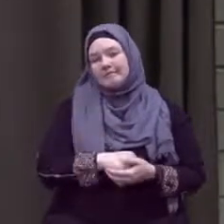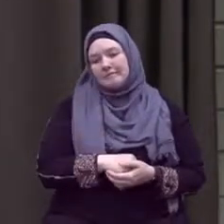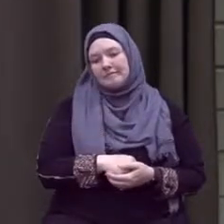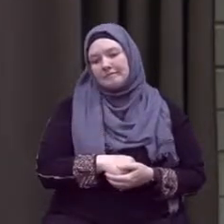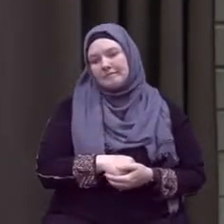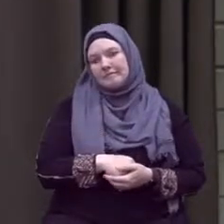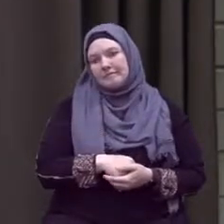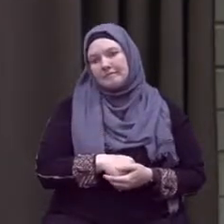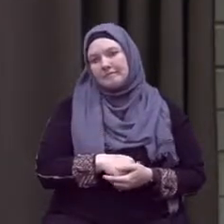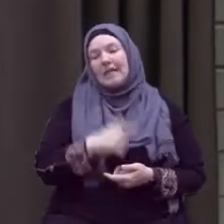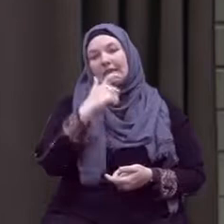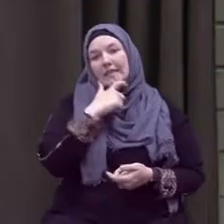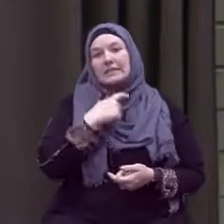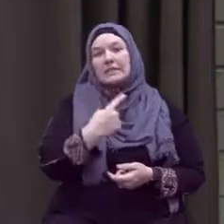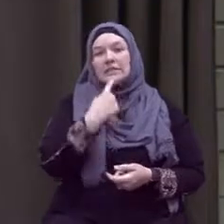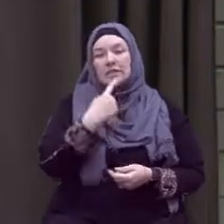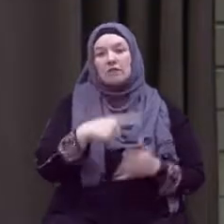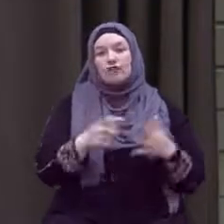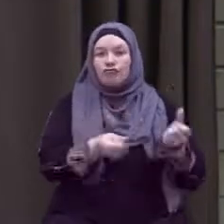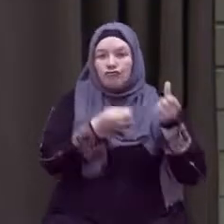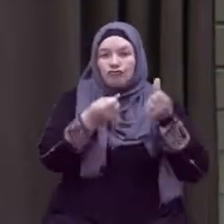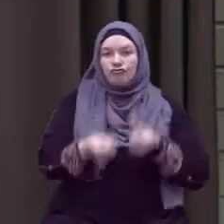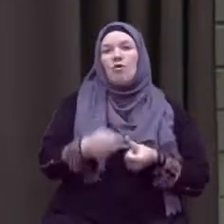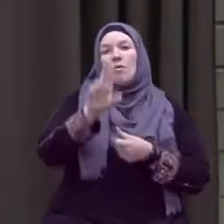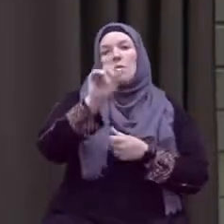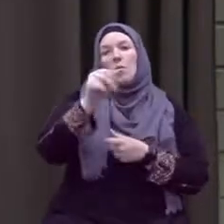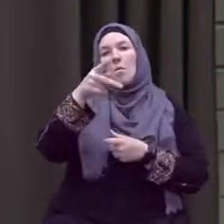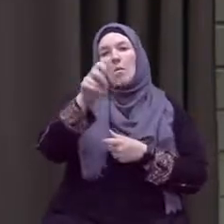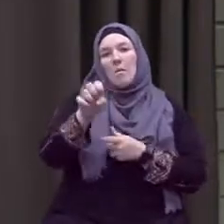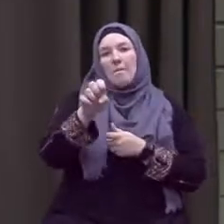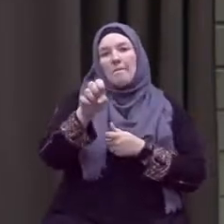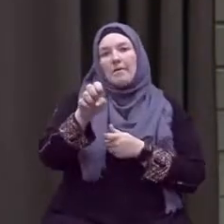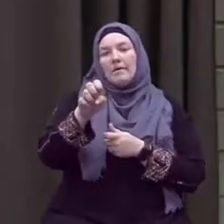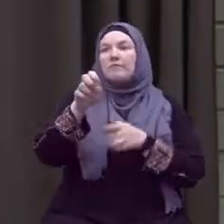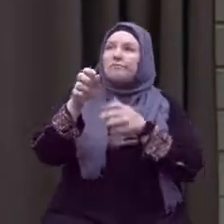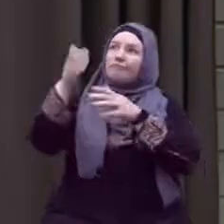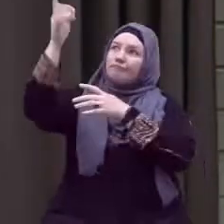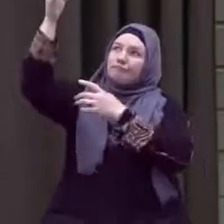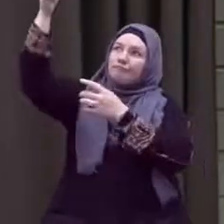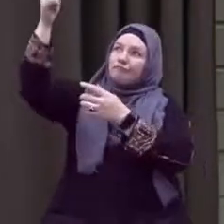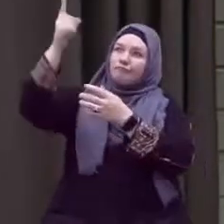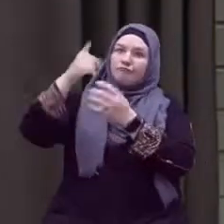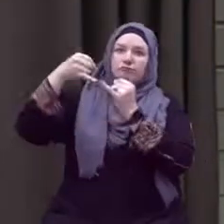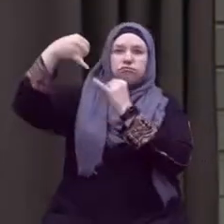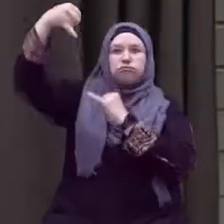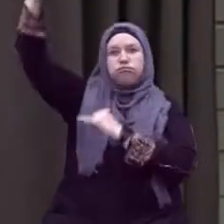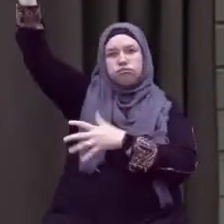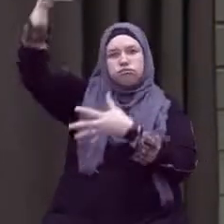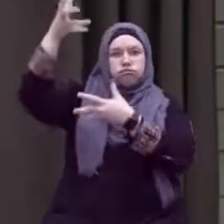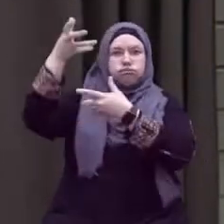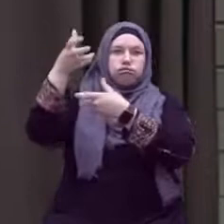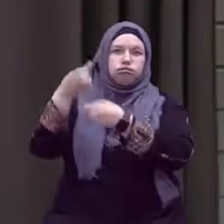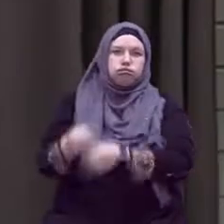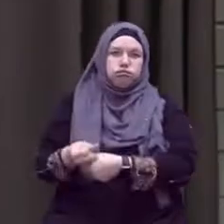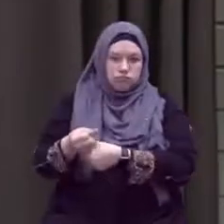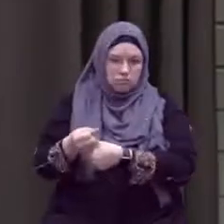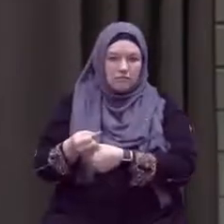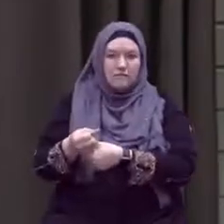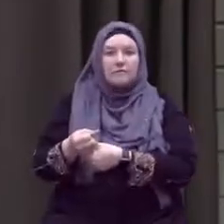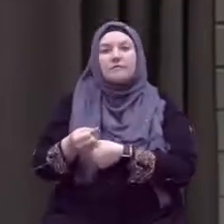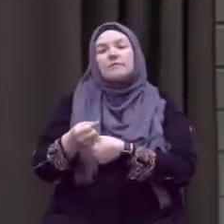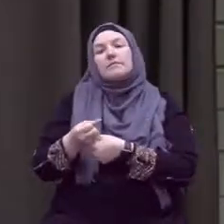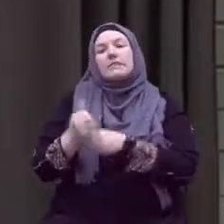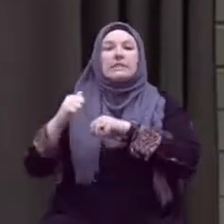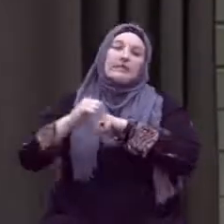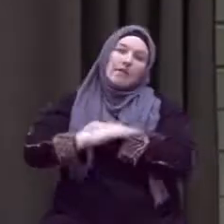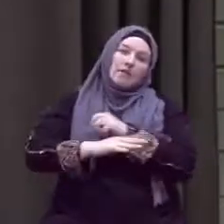الْمَتِينَ. It is a strong rope dangling to us, brought down to us, sent